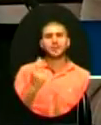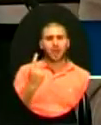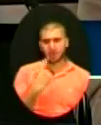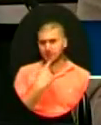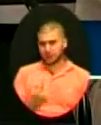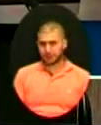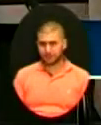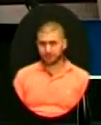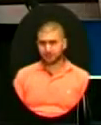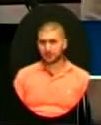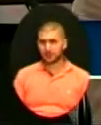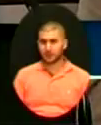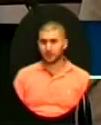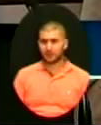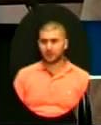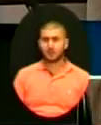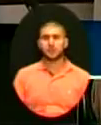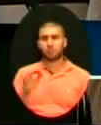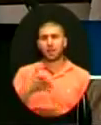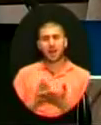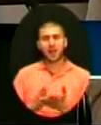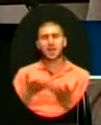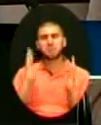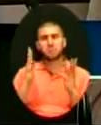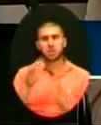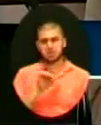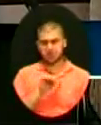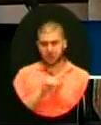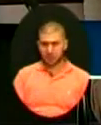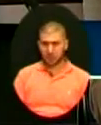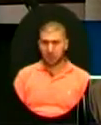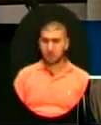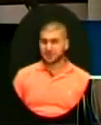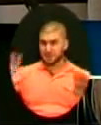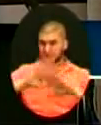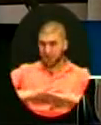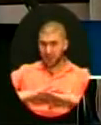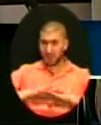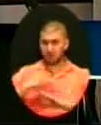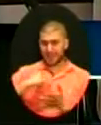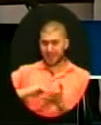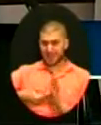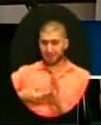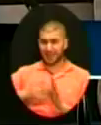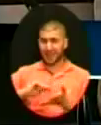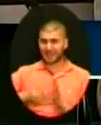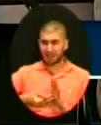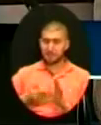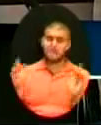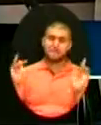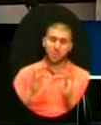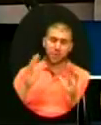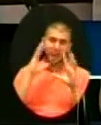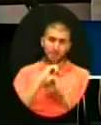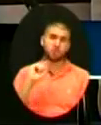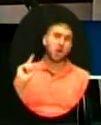ככה, בשביל החלק המאוד מעניין. בלילה שבו חתמתי על ההסכם, בניגוד לעמדתם